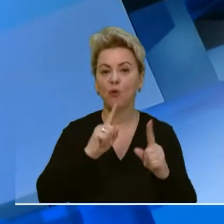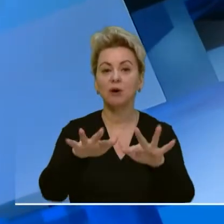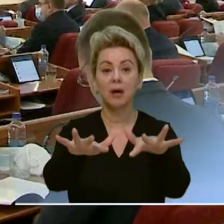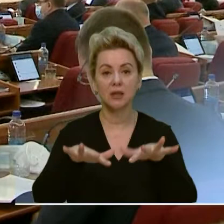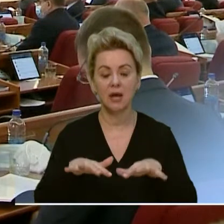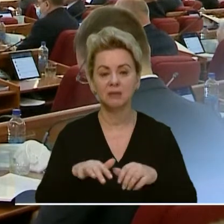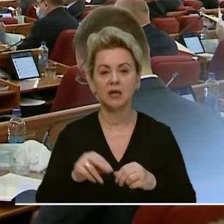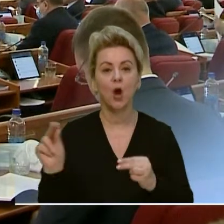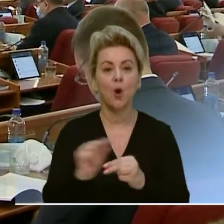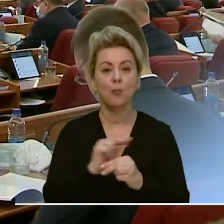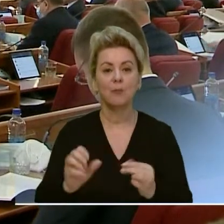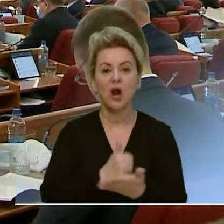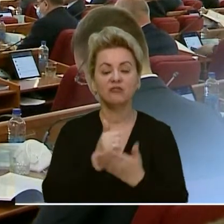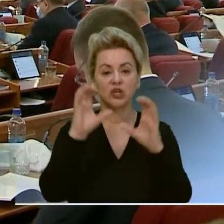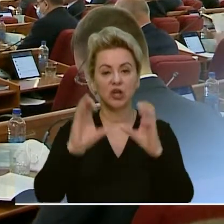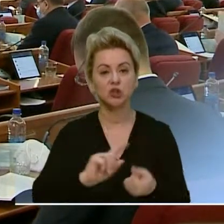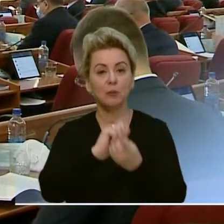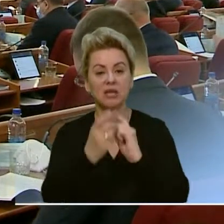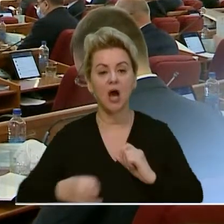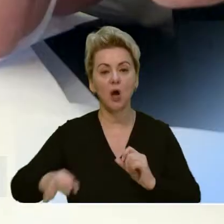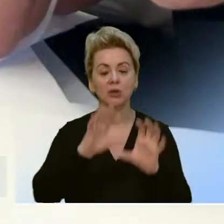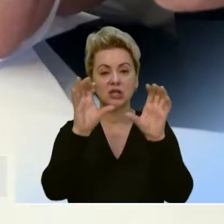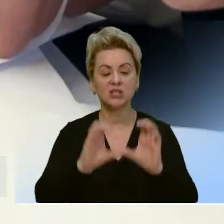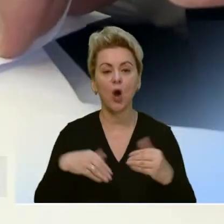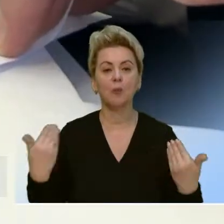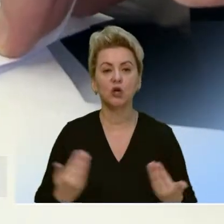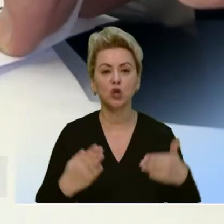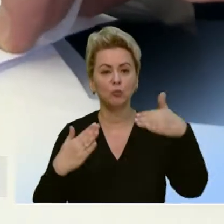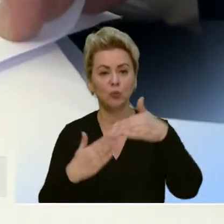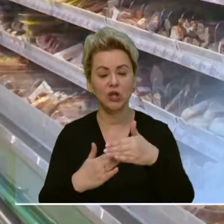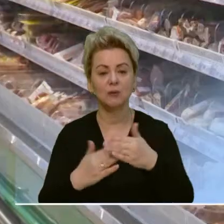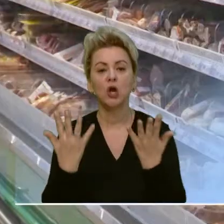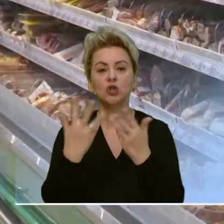парламента. Поправки к Конституции меняют областной закон о прожиточном